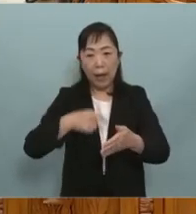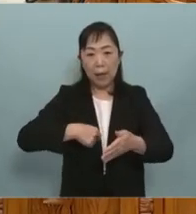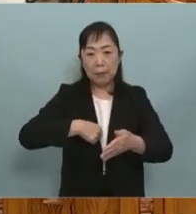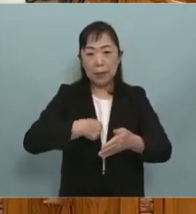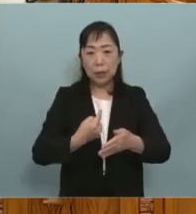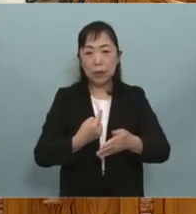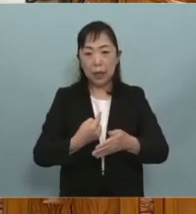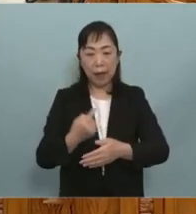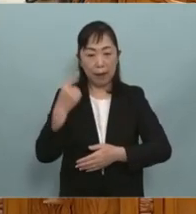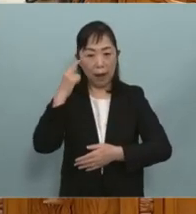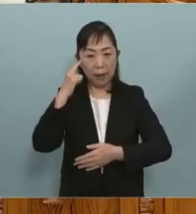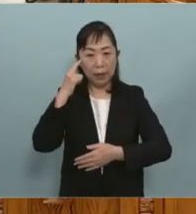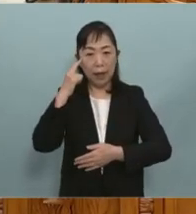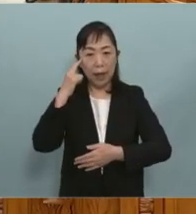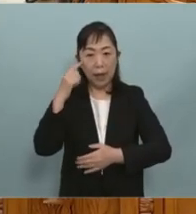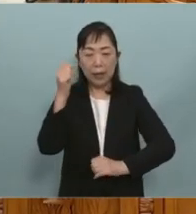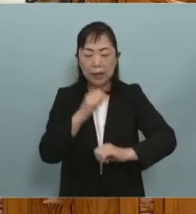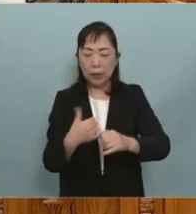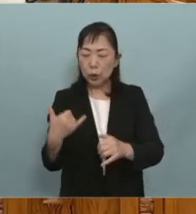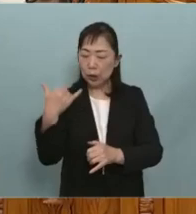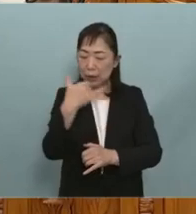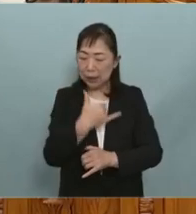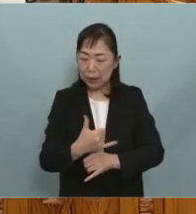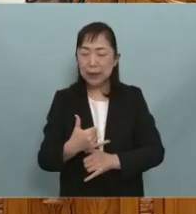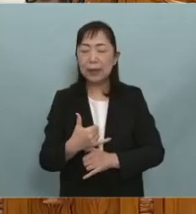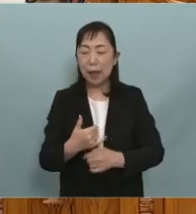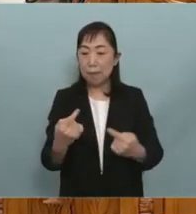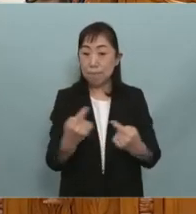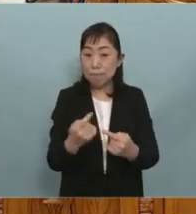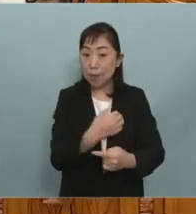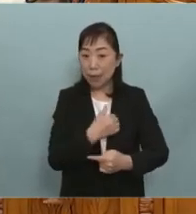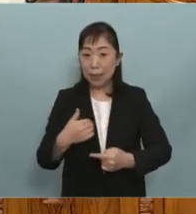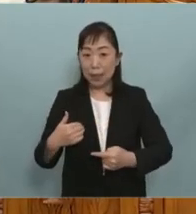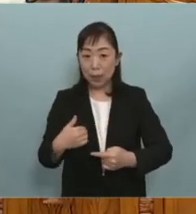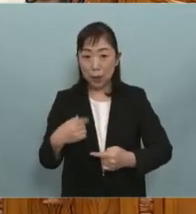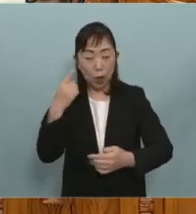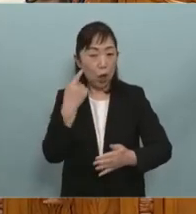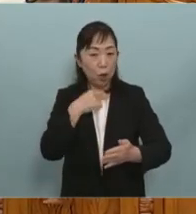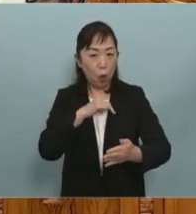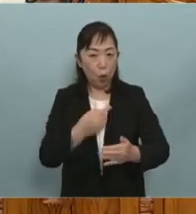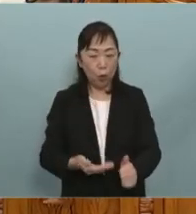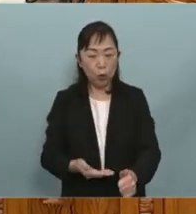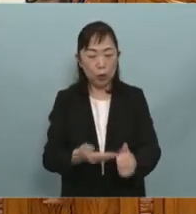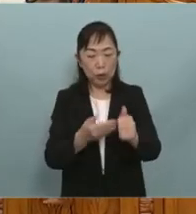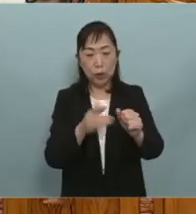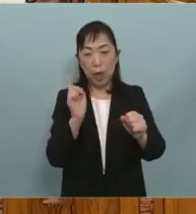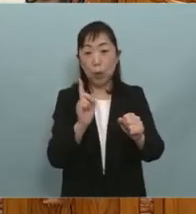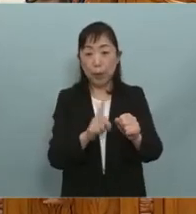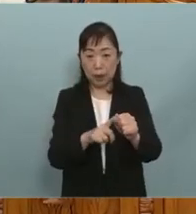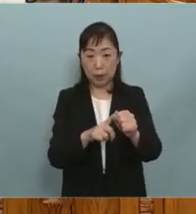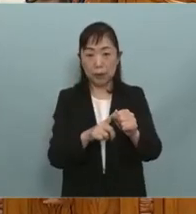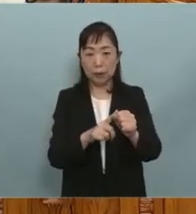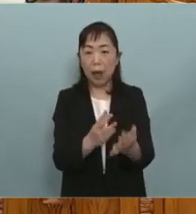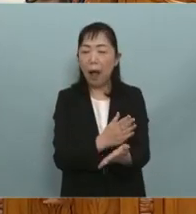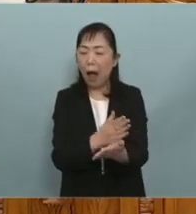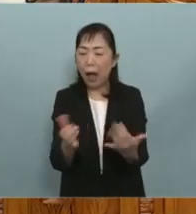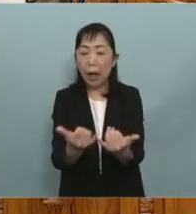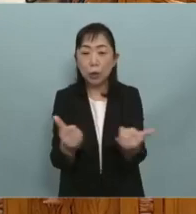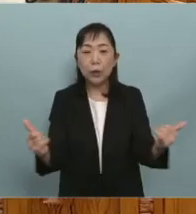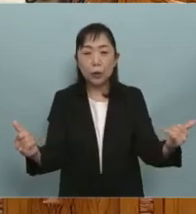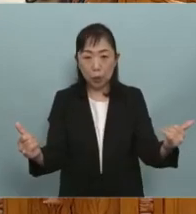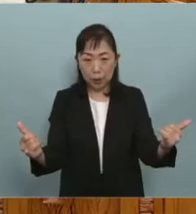考え自由に人生を設計することができる能力の育成を目指しますあらゆる人